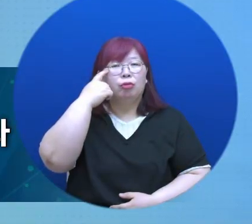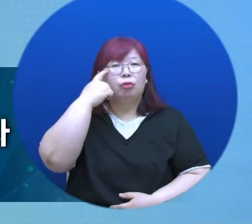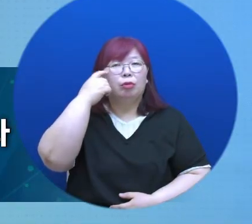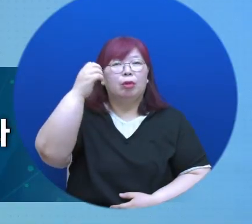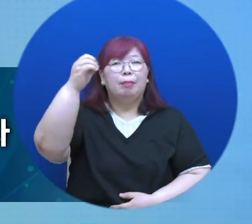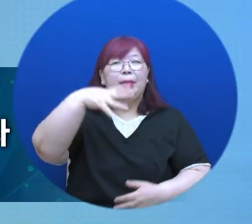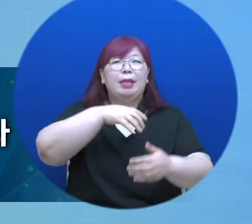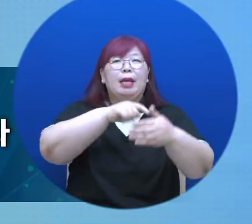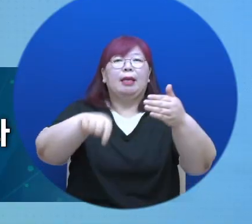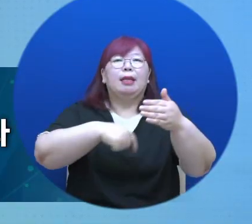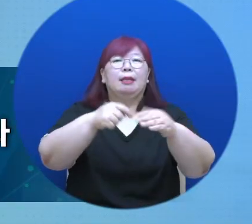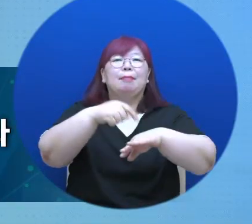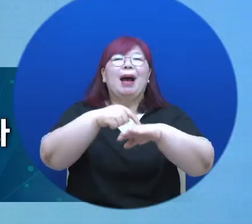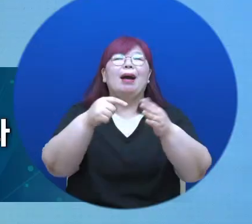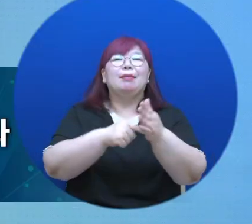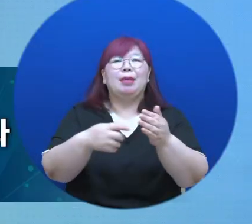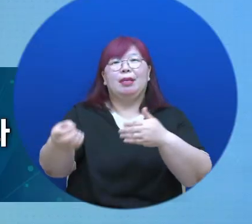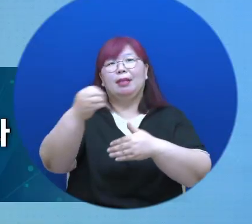마음이 담깁니다.